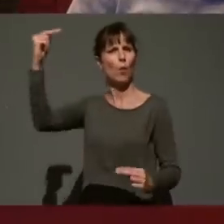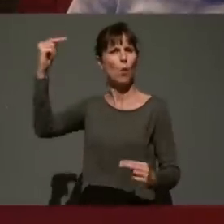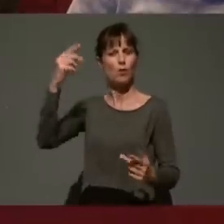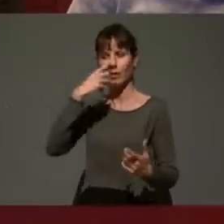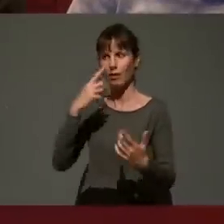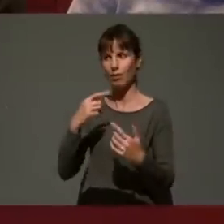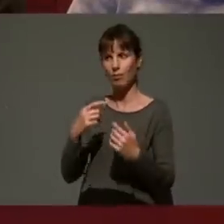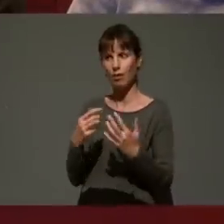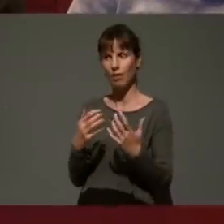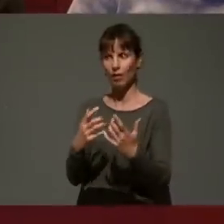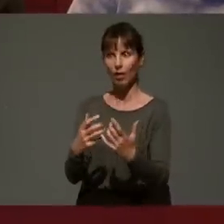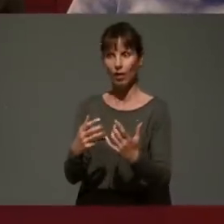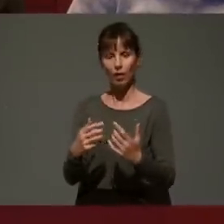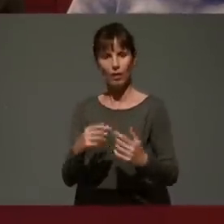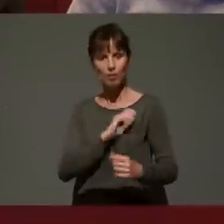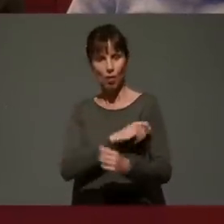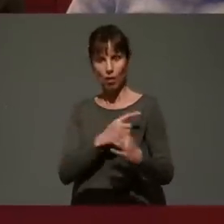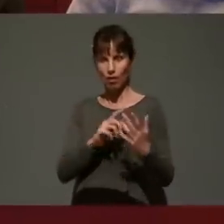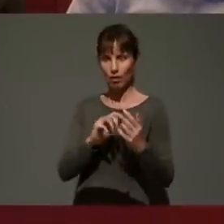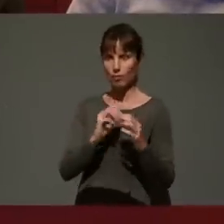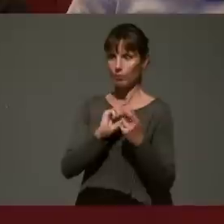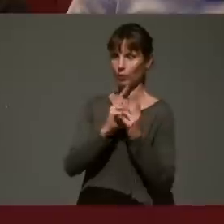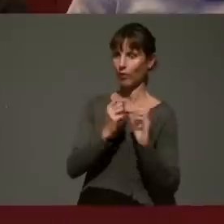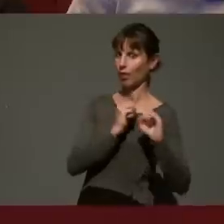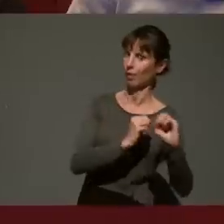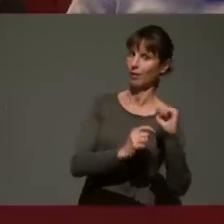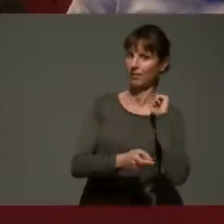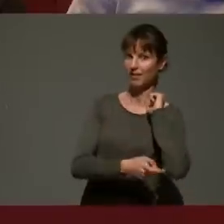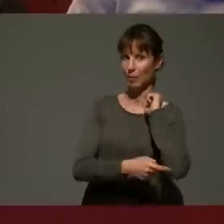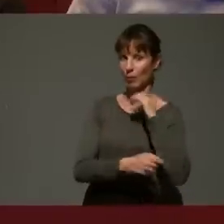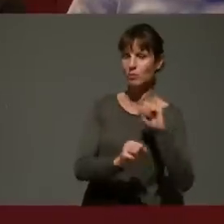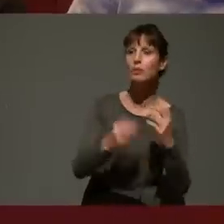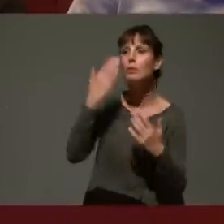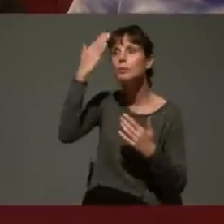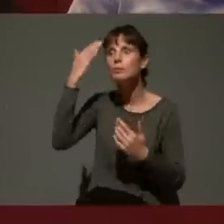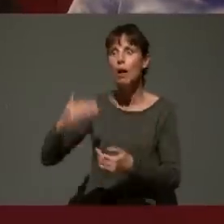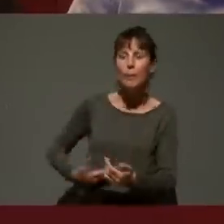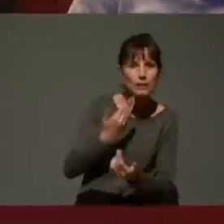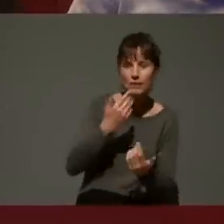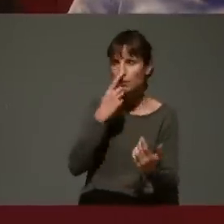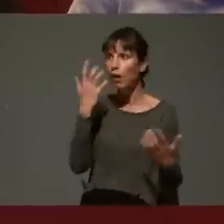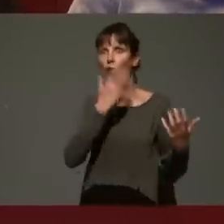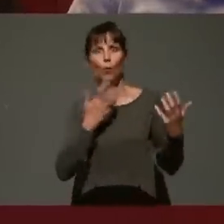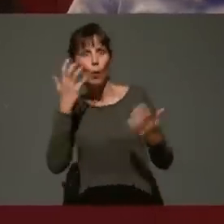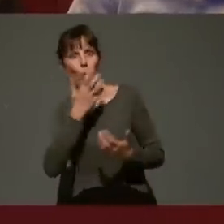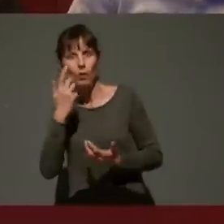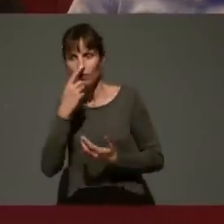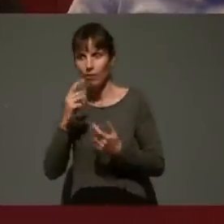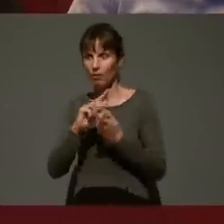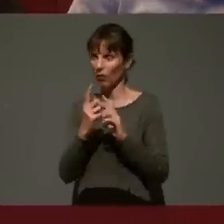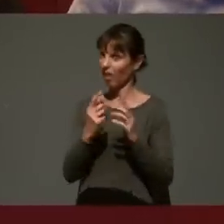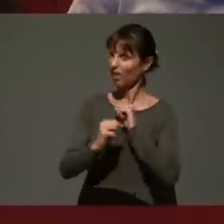au sport, le jour où vous vous cassez quelque chose ou quoi? Est-ce que ce n'est pas la fin du monde ou est-ce que ce n'est pas plus grave